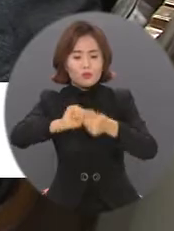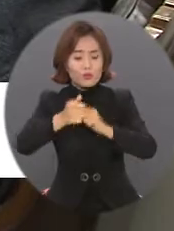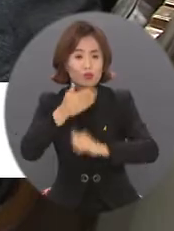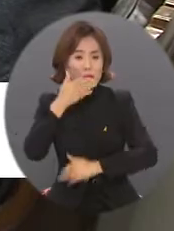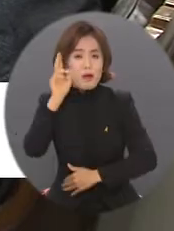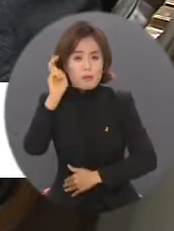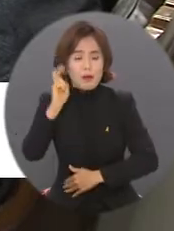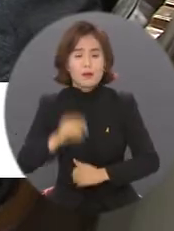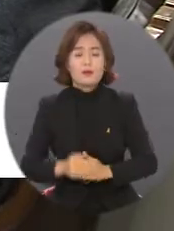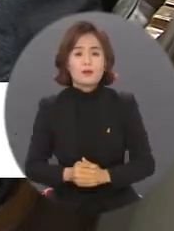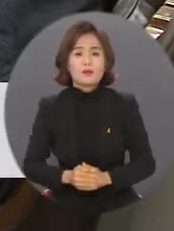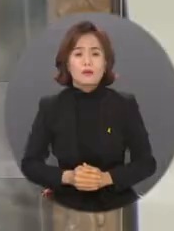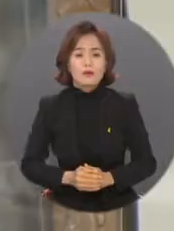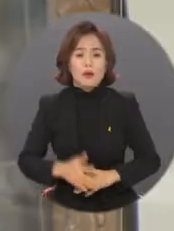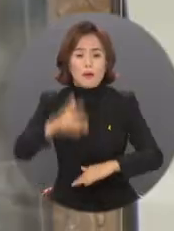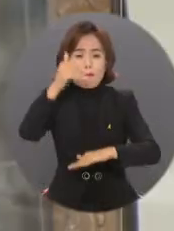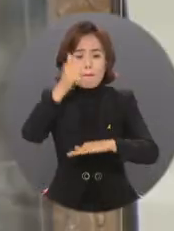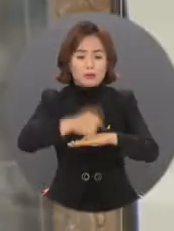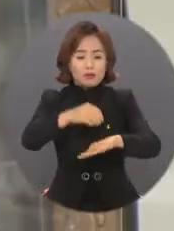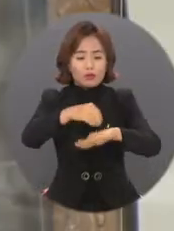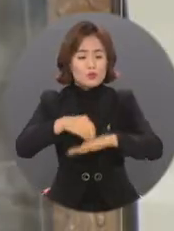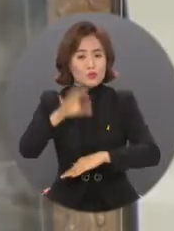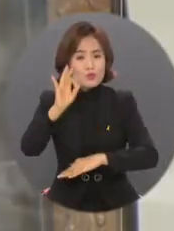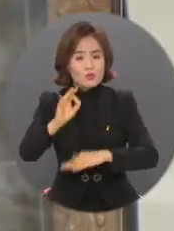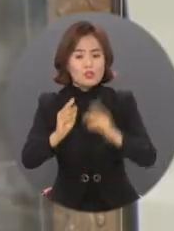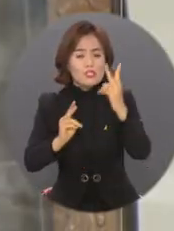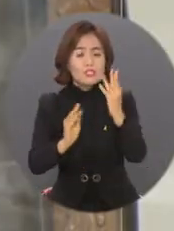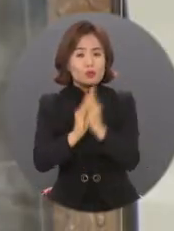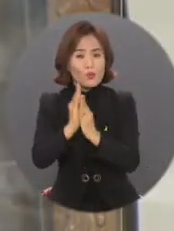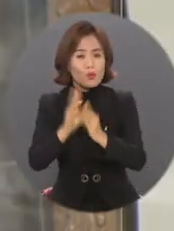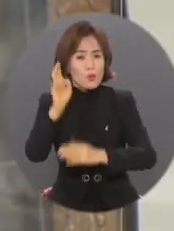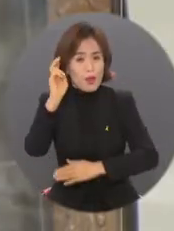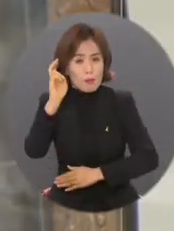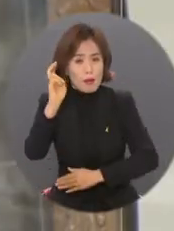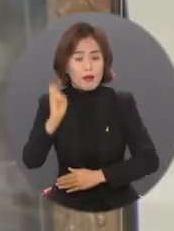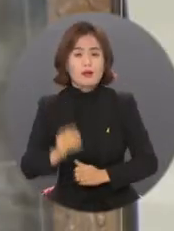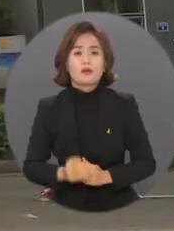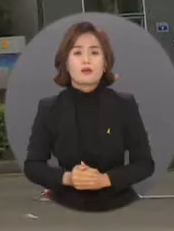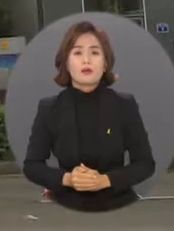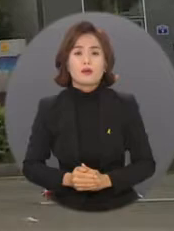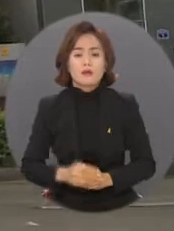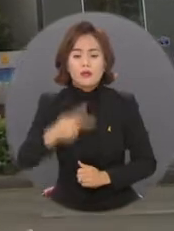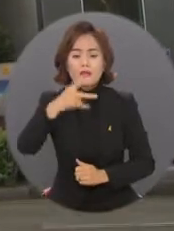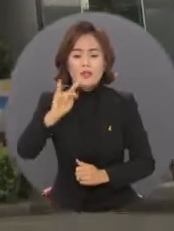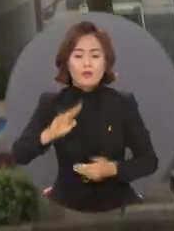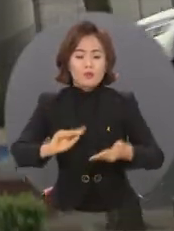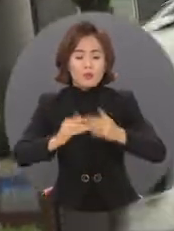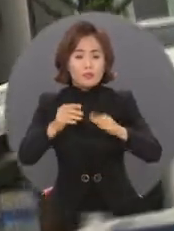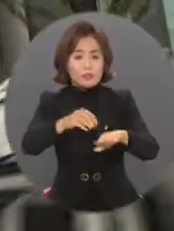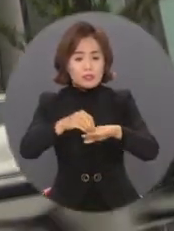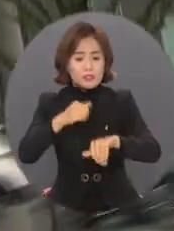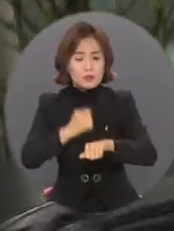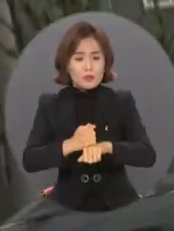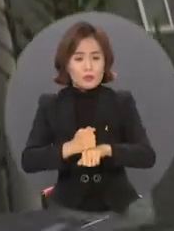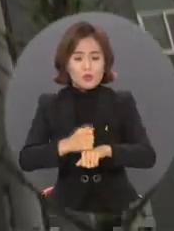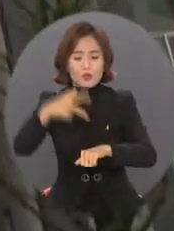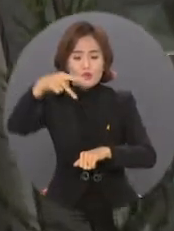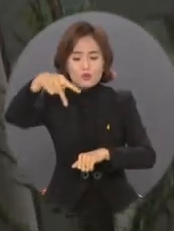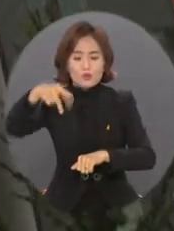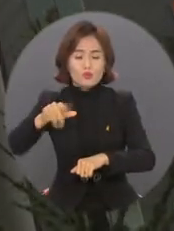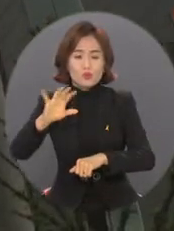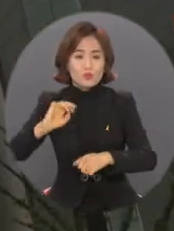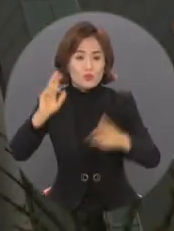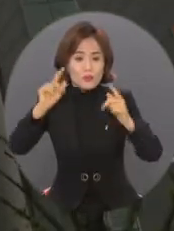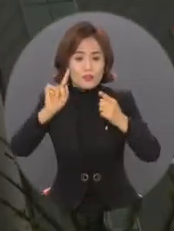전망입니다 최종 인수 금액은 2조 원 안팎으로 추산되고 있고 대우건설을 인수한 중흥건설 그룹은